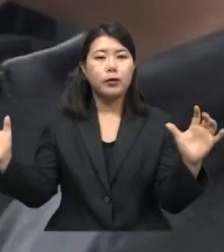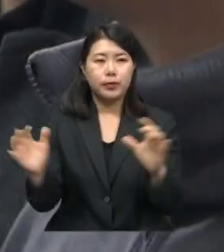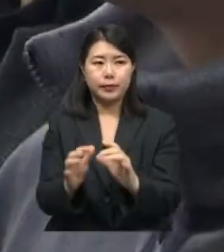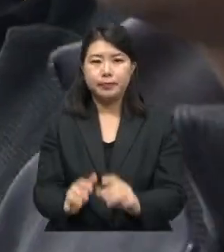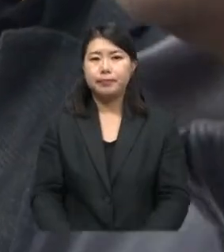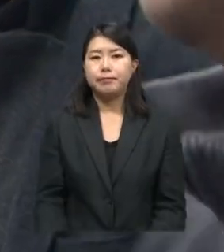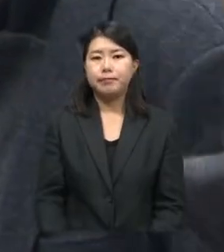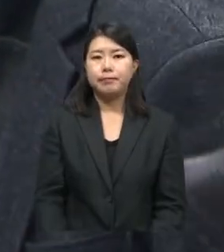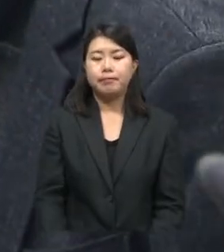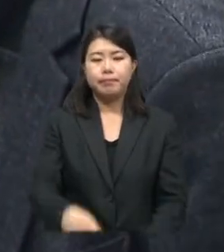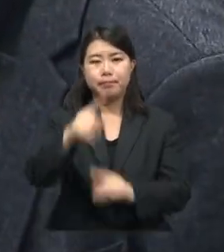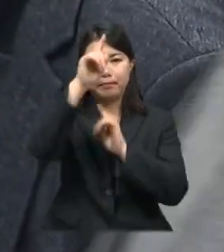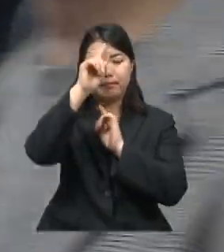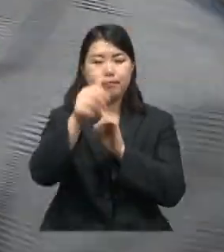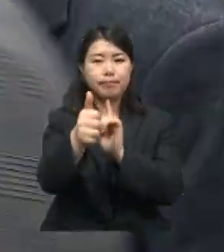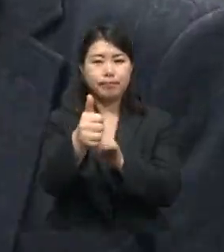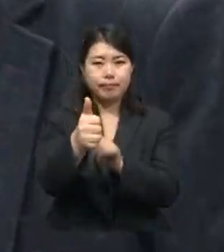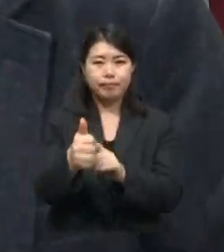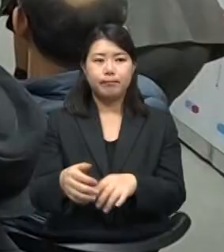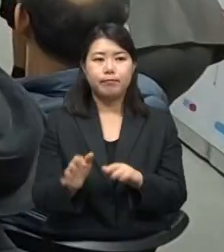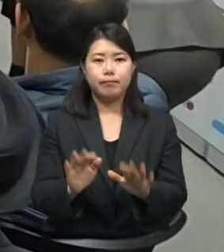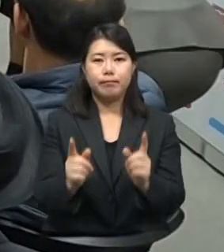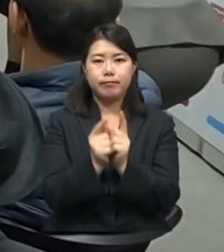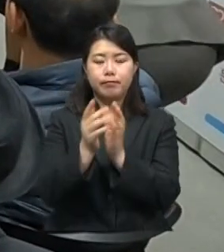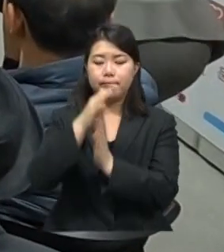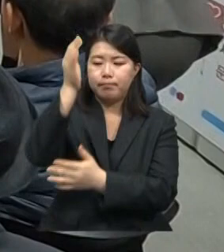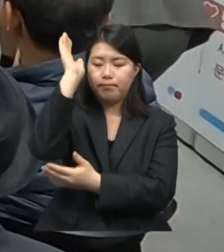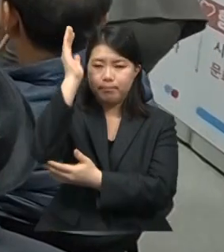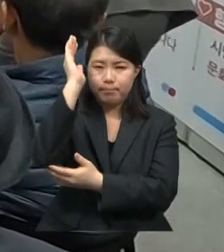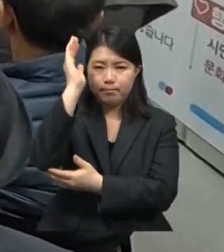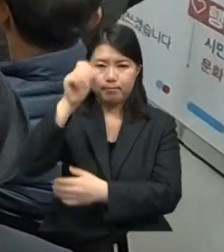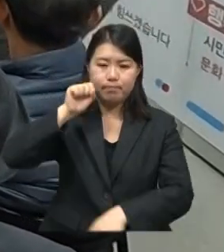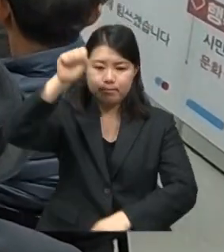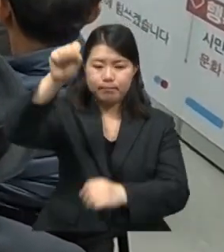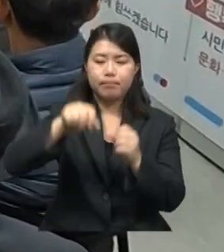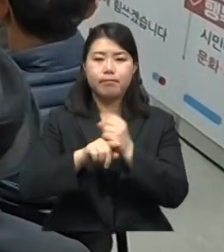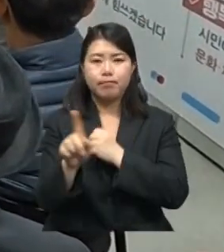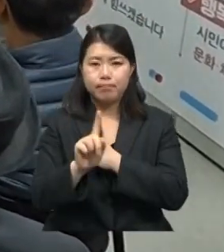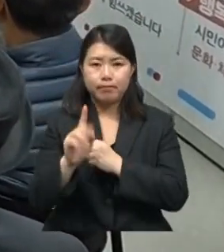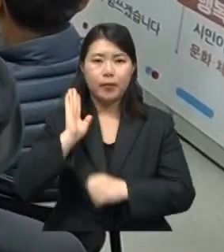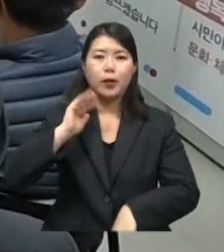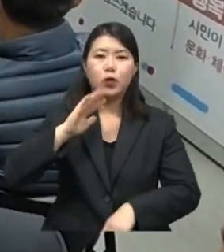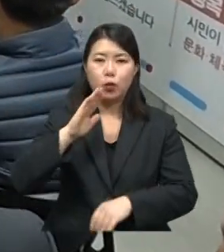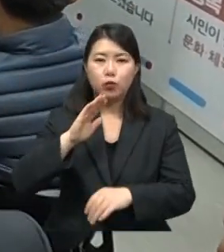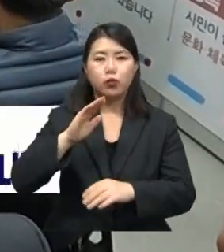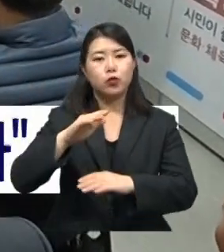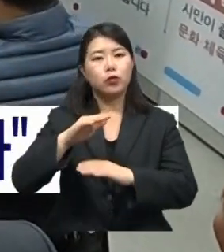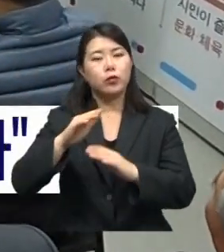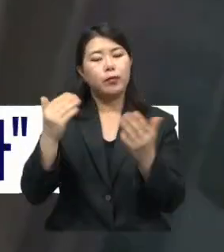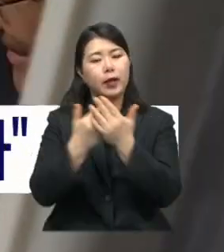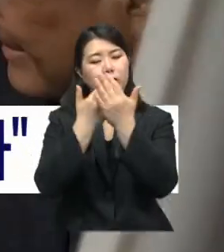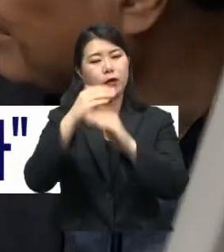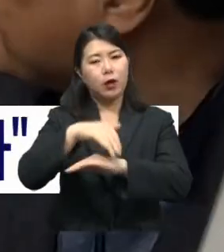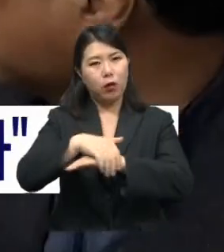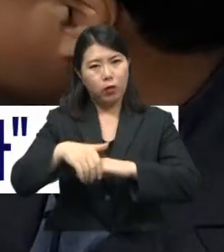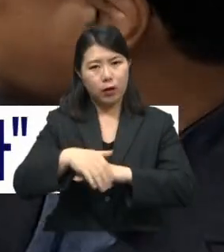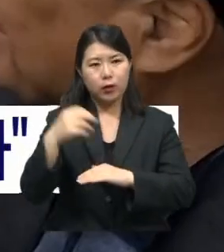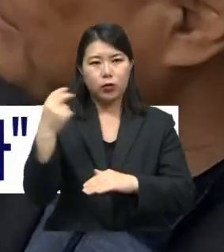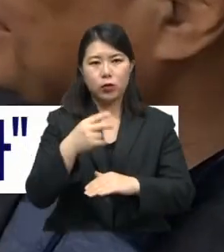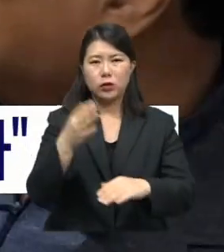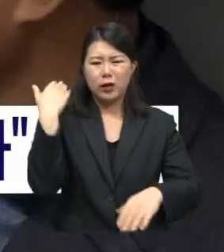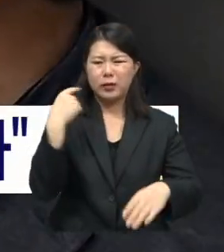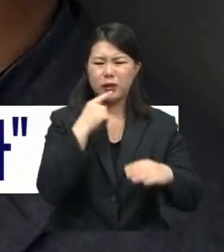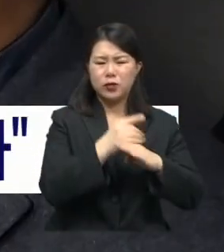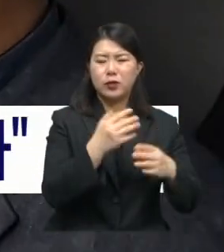개소식을 주관한 이 예비후보는 직접 연사로 나서 출마 이유와 의정부의 청사진을 밝힌 데 이어 지난 민주당